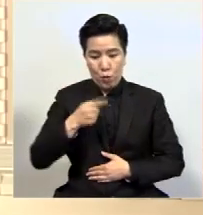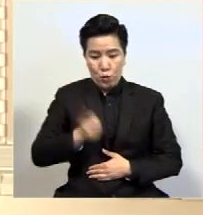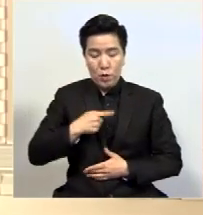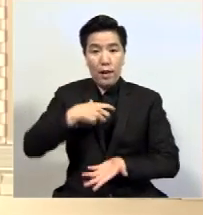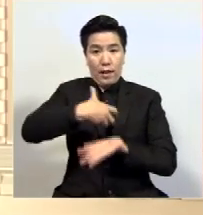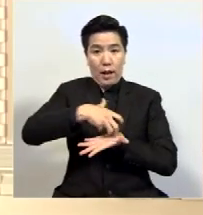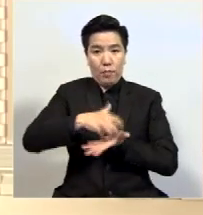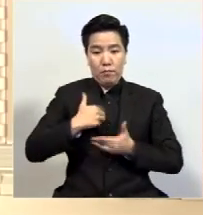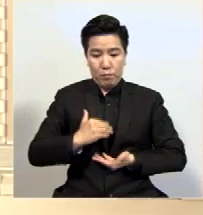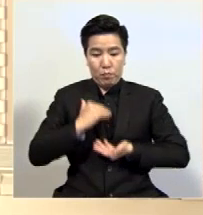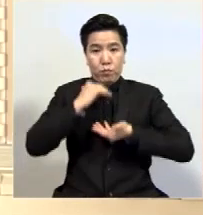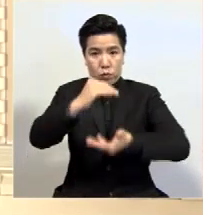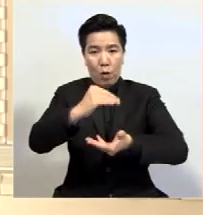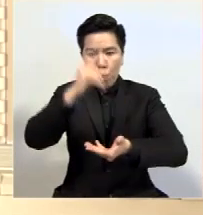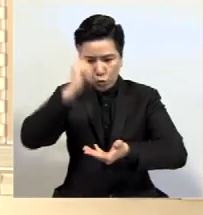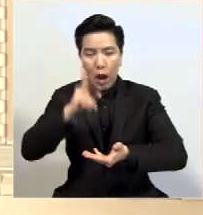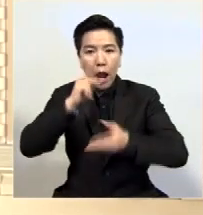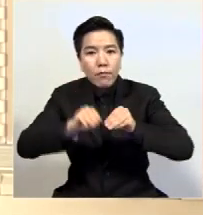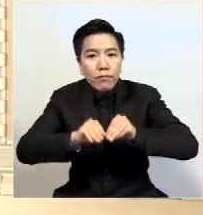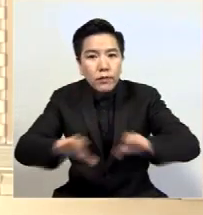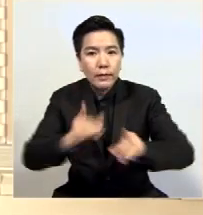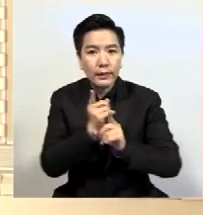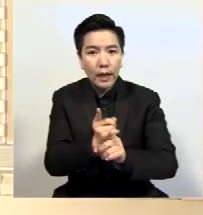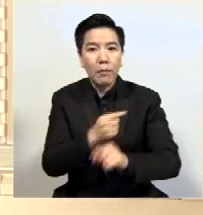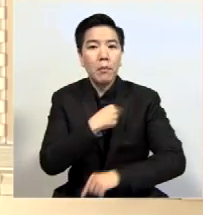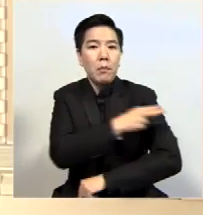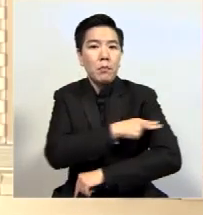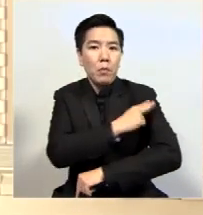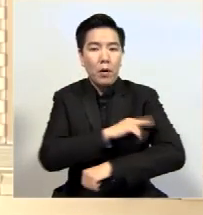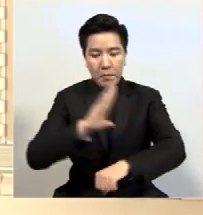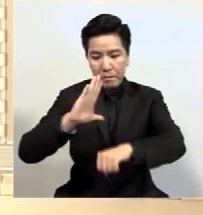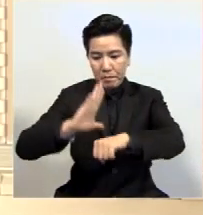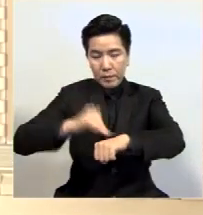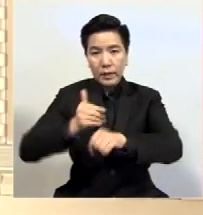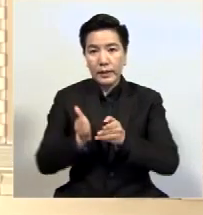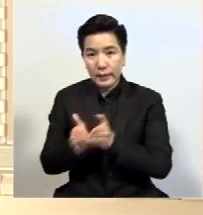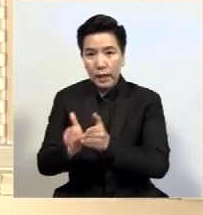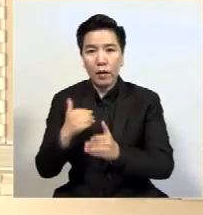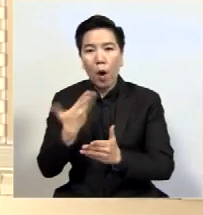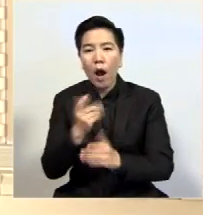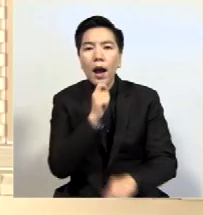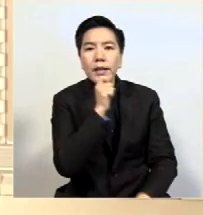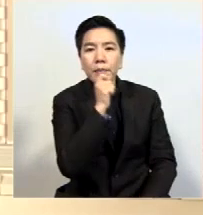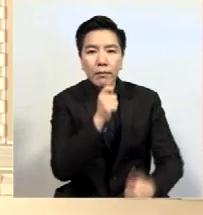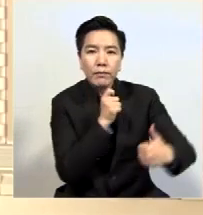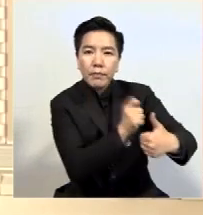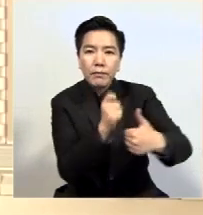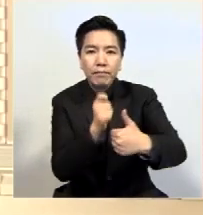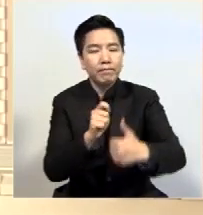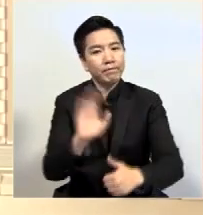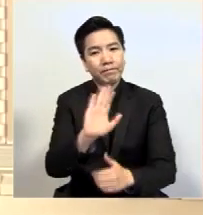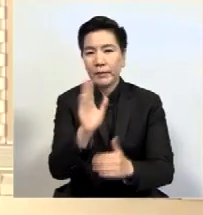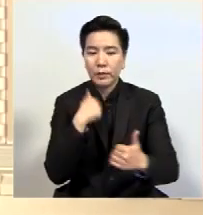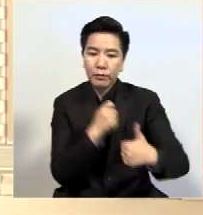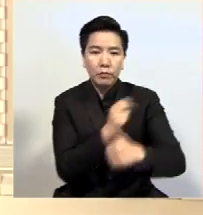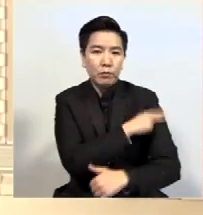ำวันของทีมสื่อสารเฉพาะกิจและทีมแพทย์ผู้เชี่ยวชาญเป็นหลักแทนการขอสัมภาษณ์เจ้าหน้าที่และบุ